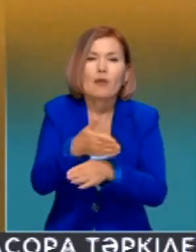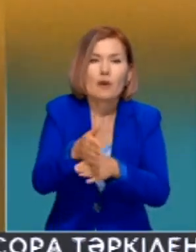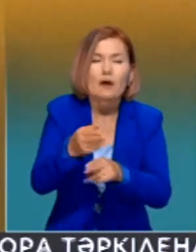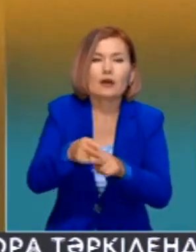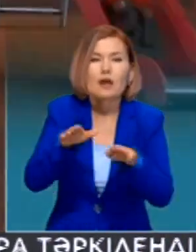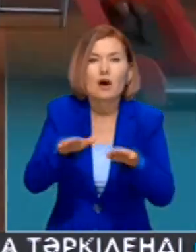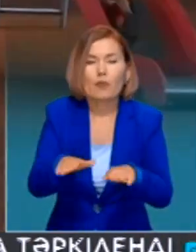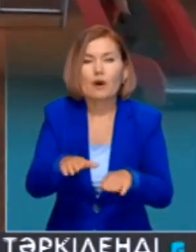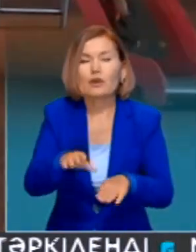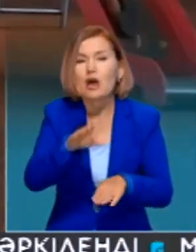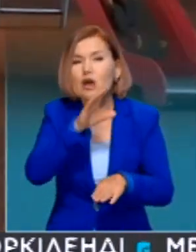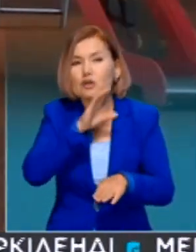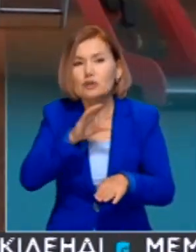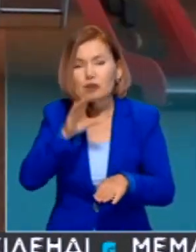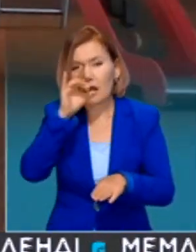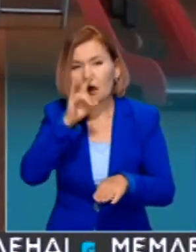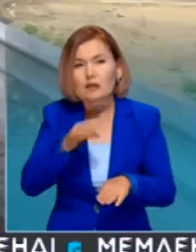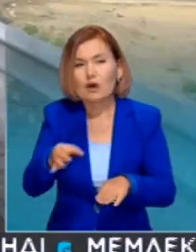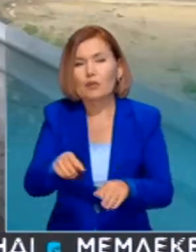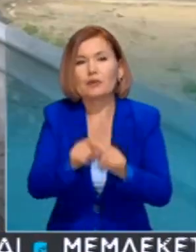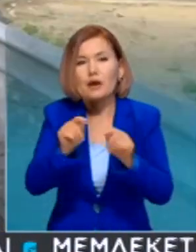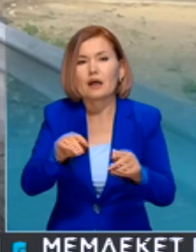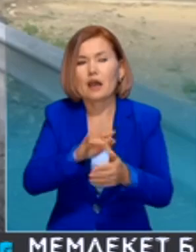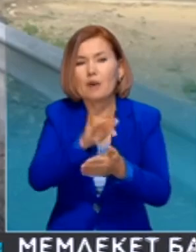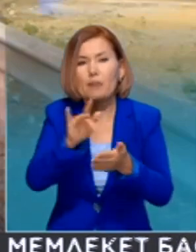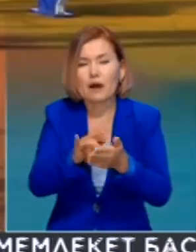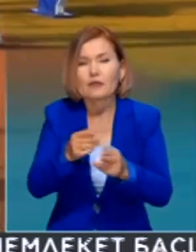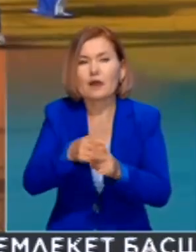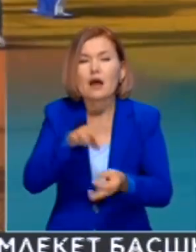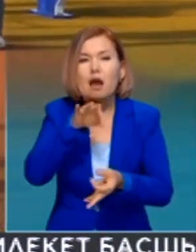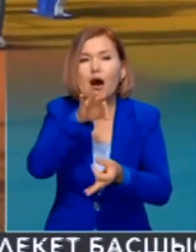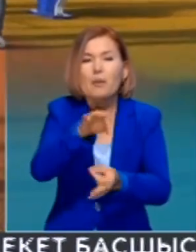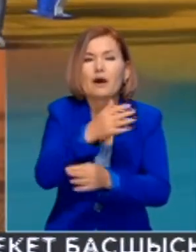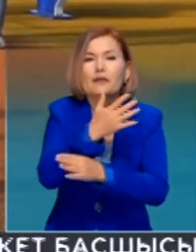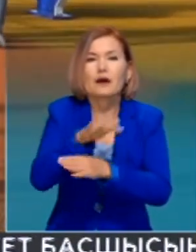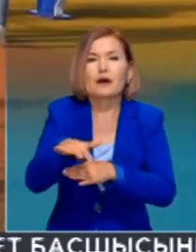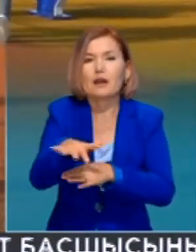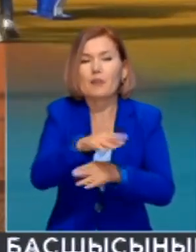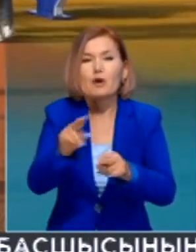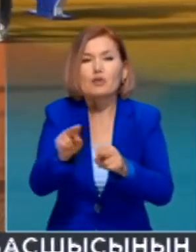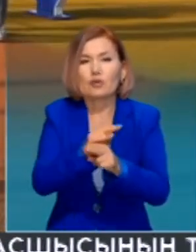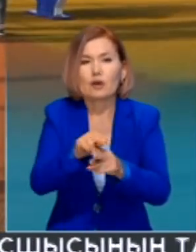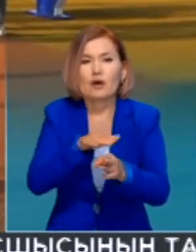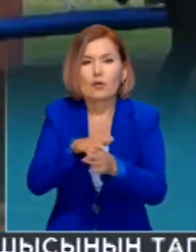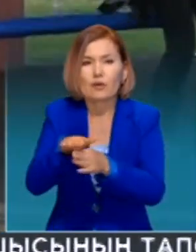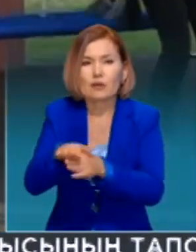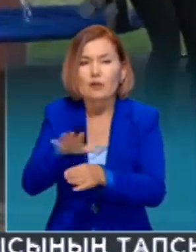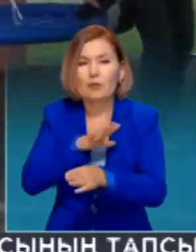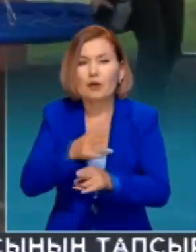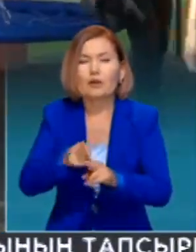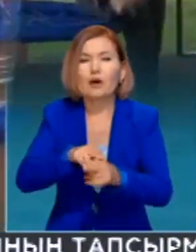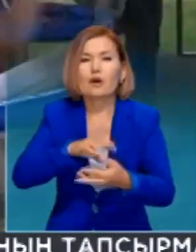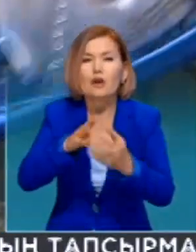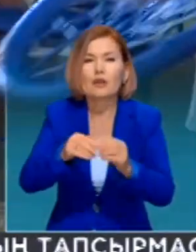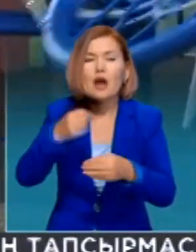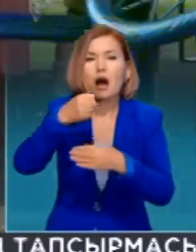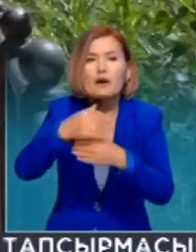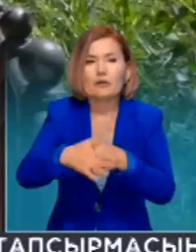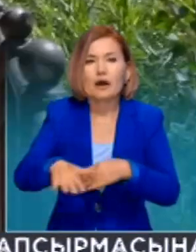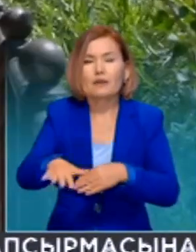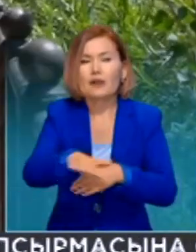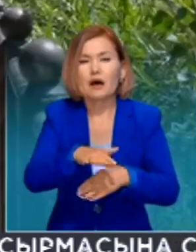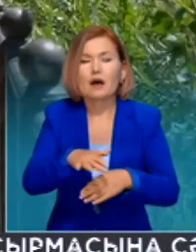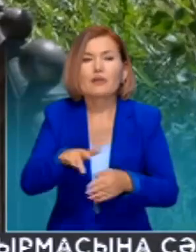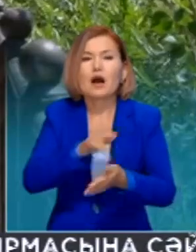биыл сол жағалауда да ашылды. Дәл қазір қалада қараусыз қалған бірнеше саябақ күрделі жөндеуден өткізіліп жатыр. Рухани орталық